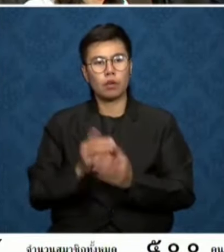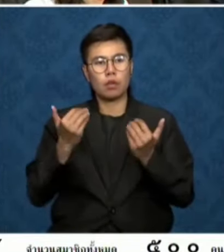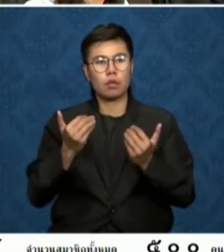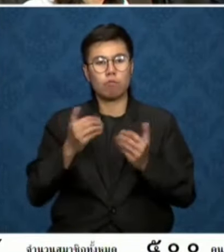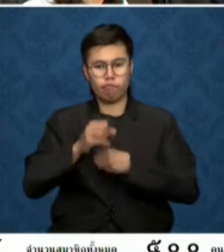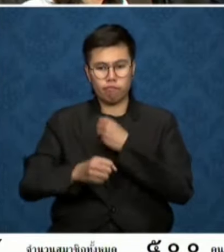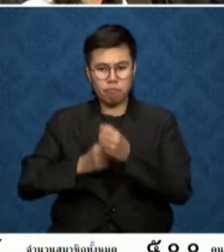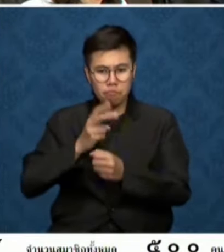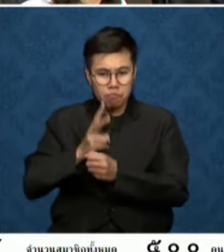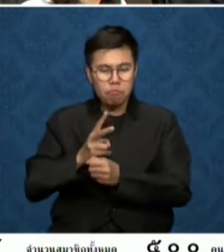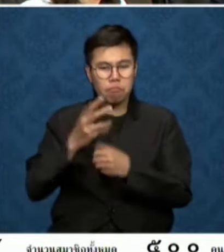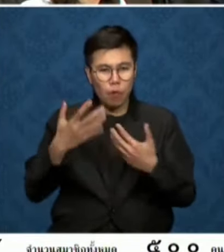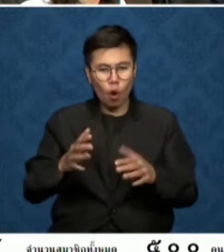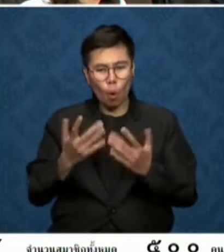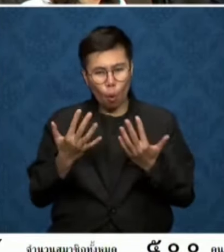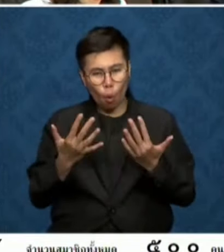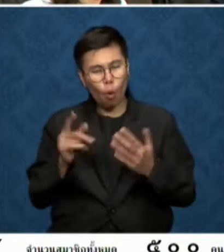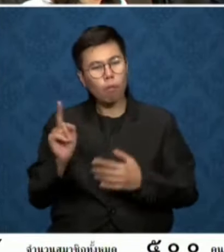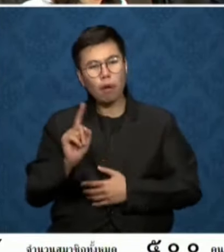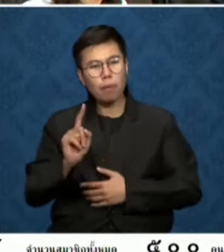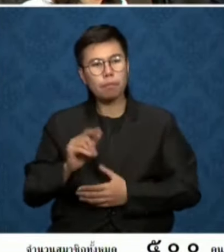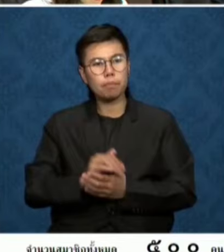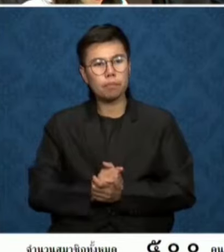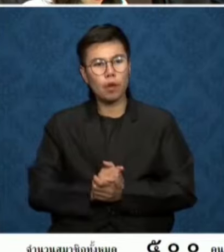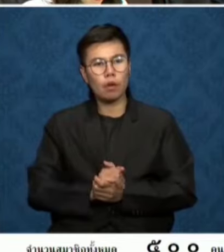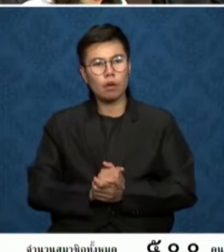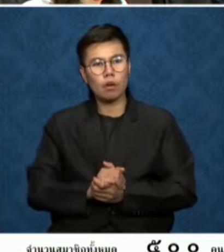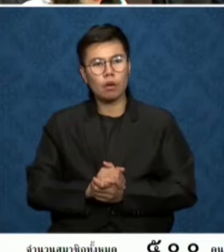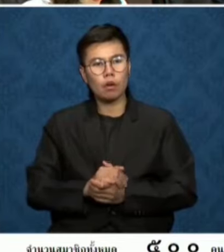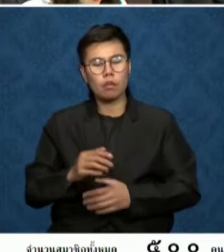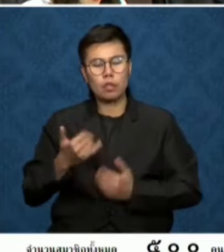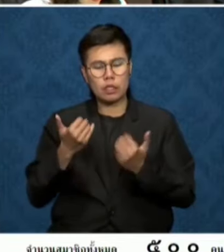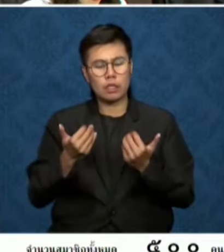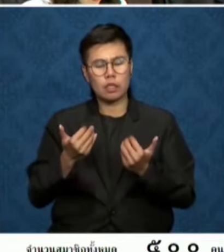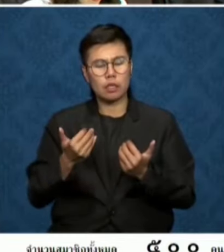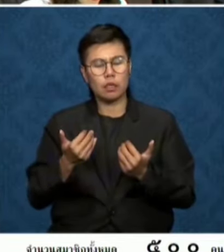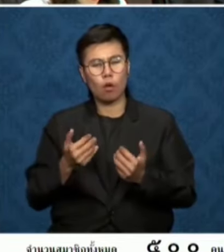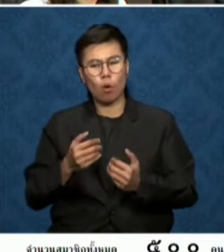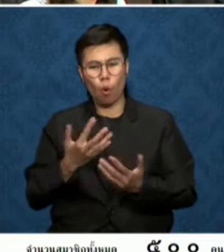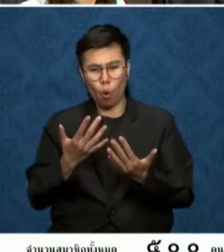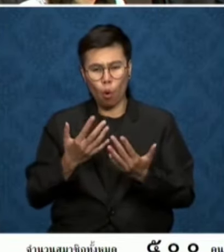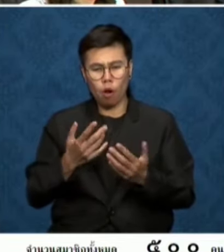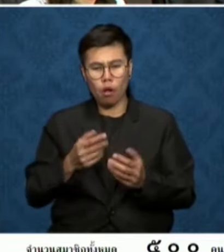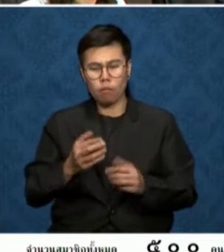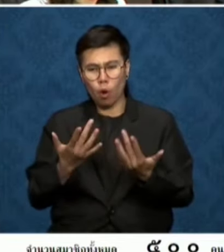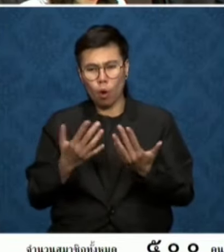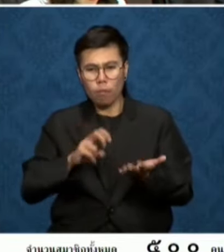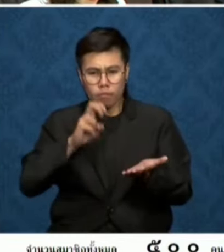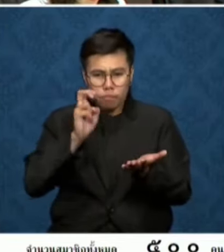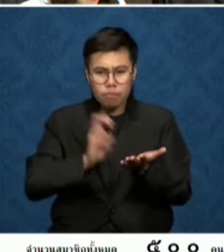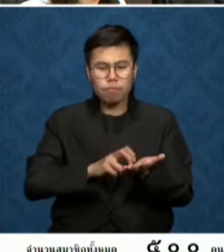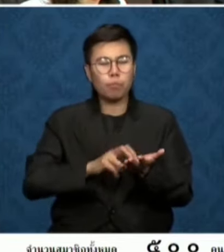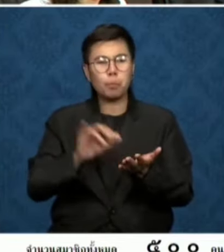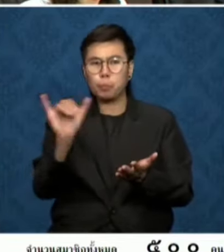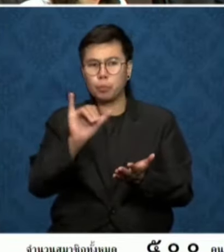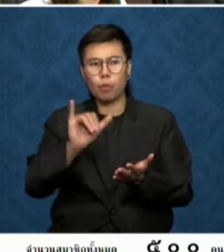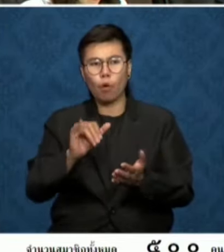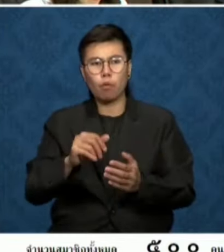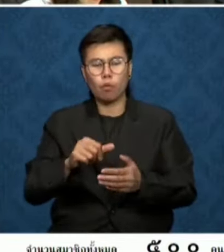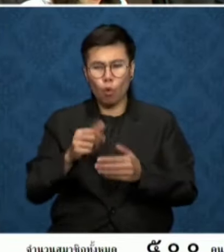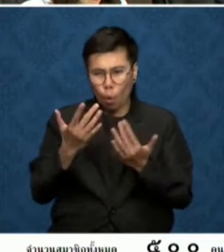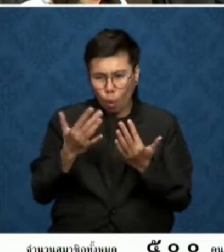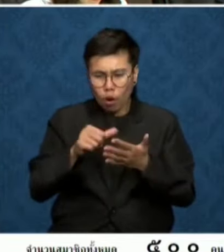2ปีดิฉันไม่ทราบว่ารออะไรอยู่นะคะก็ยังคงไม่ได้มีการที่จะอนุมัติแผนนี้เสียทีไม่รู้ว่ามัวแต่